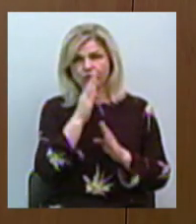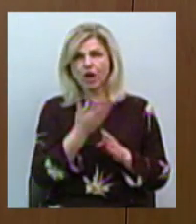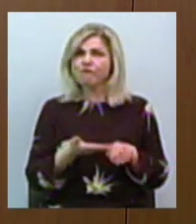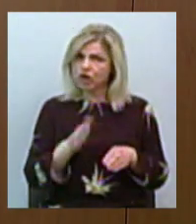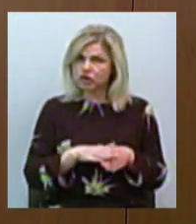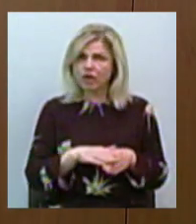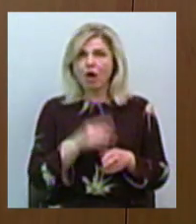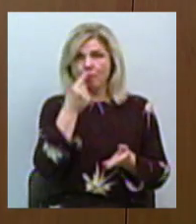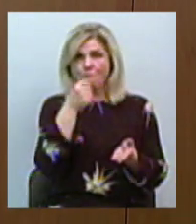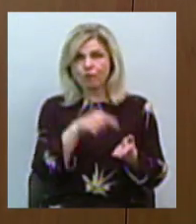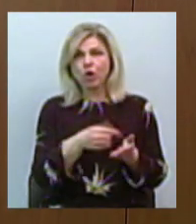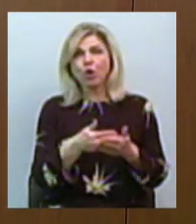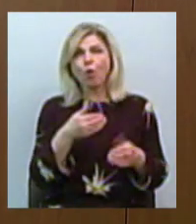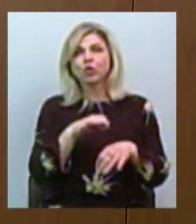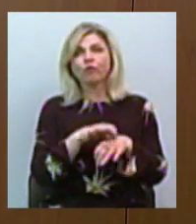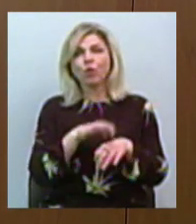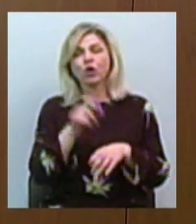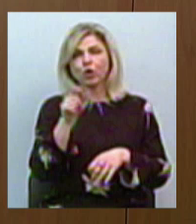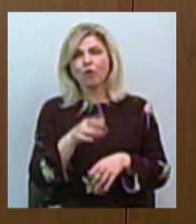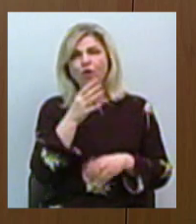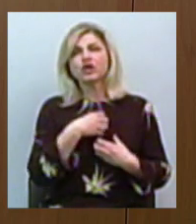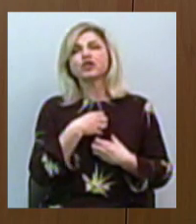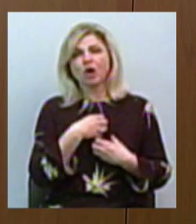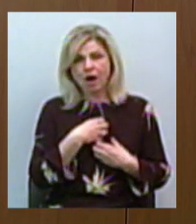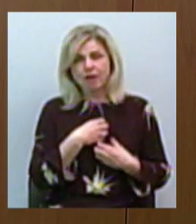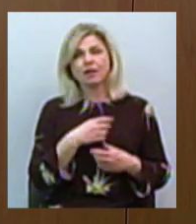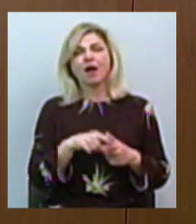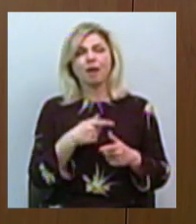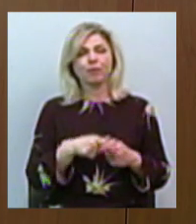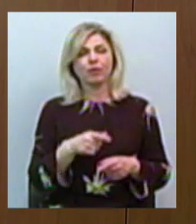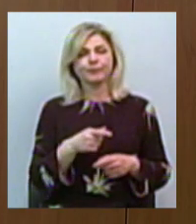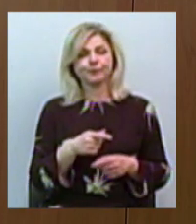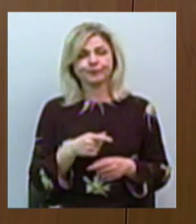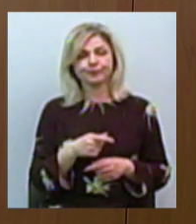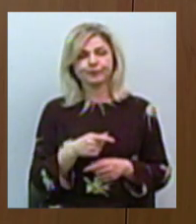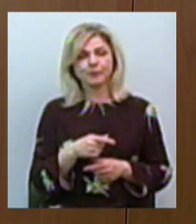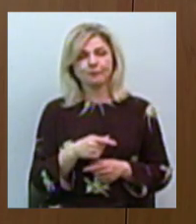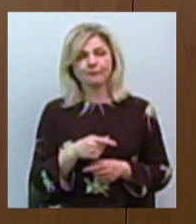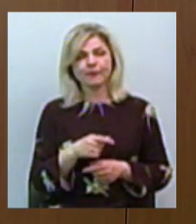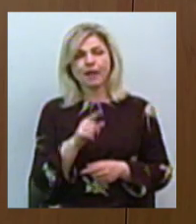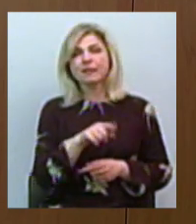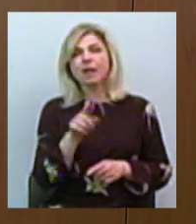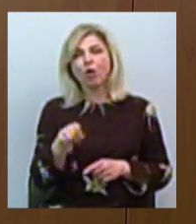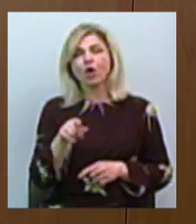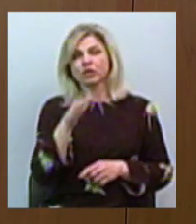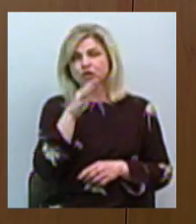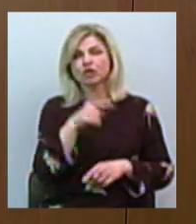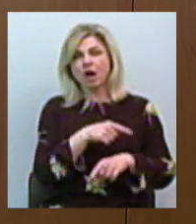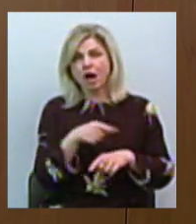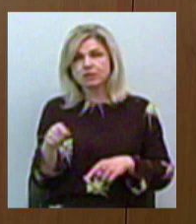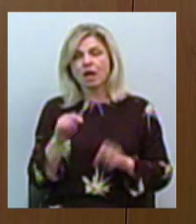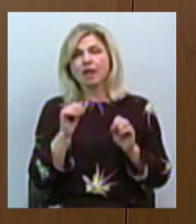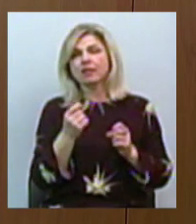важкий. Потрапивши від хворої людини при чиханні, там, наприклад, там, або це теж вірус грипа, деякий час, невеликий, він